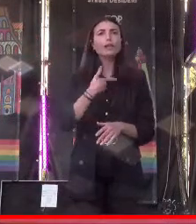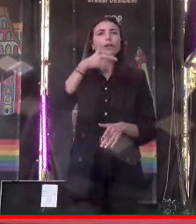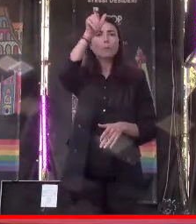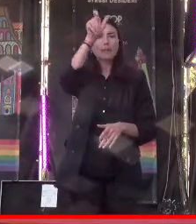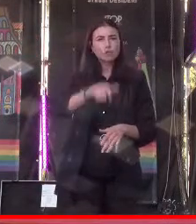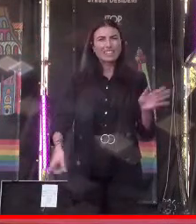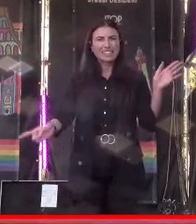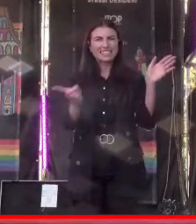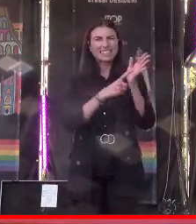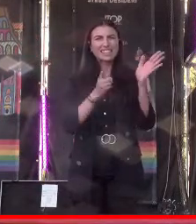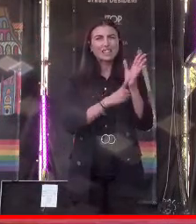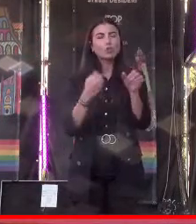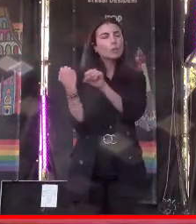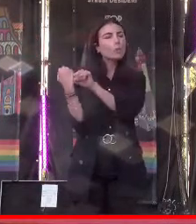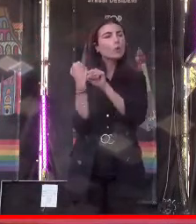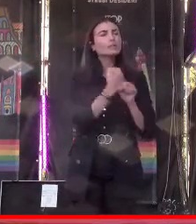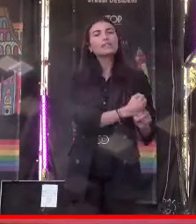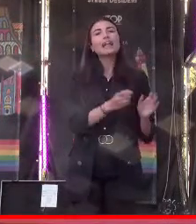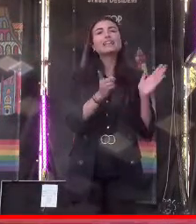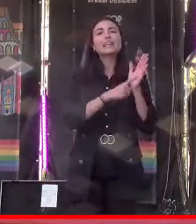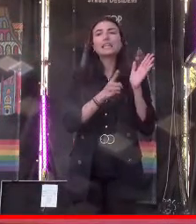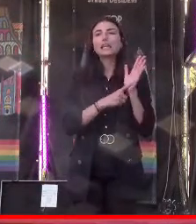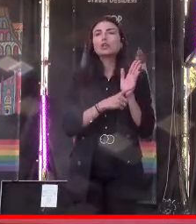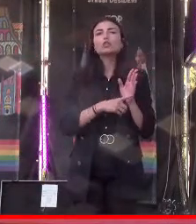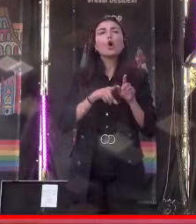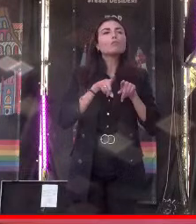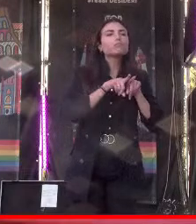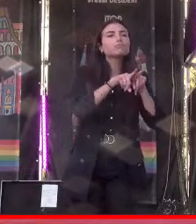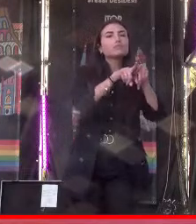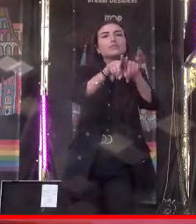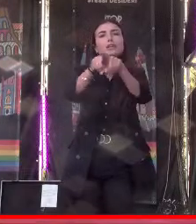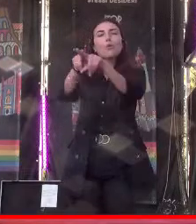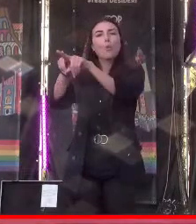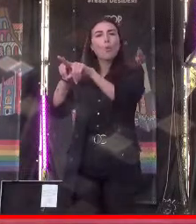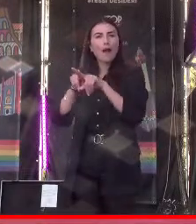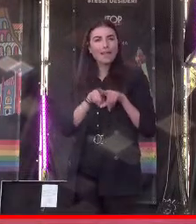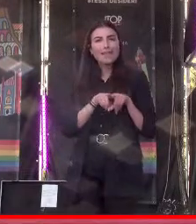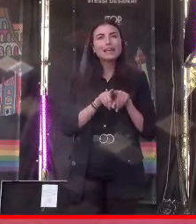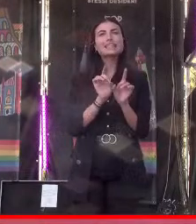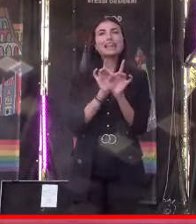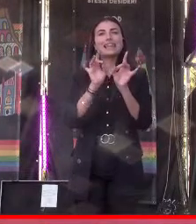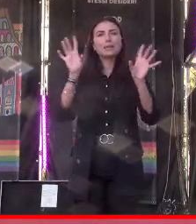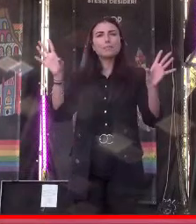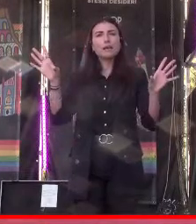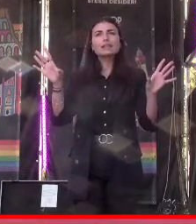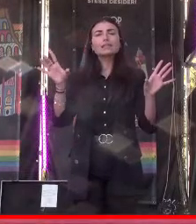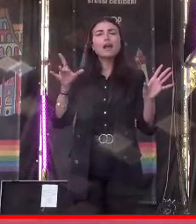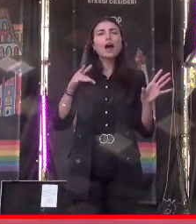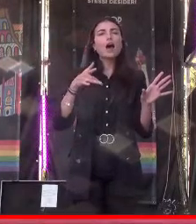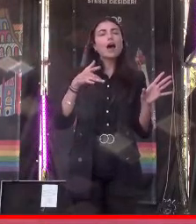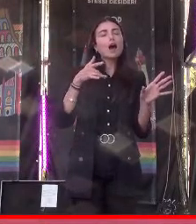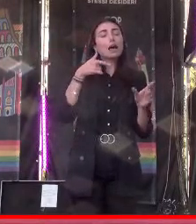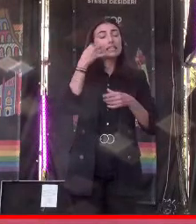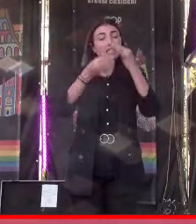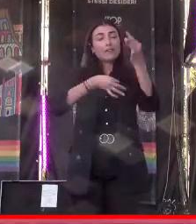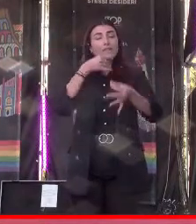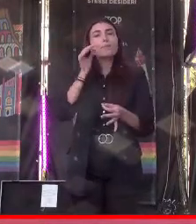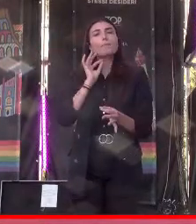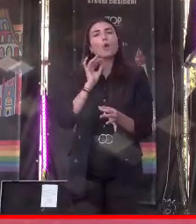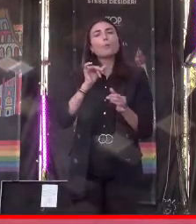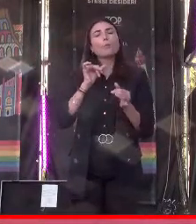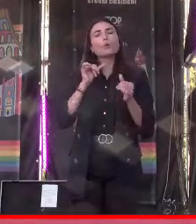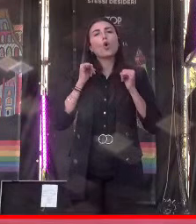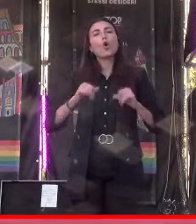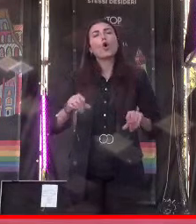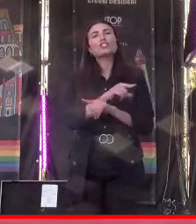che è il diritto della libertà, di uguaglianza, di pari opportunità e di sentirsi un cittadino come tutti gli altri. E